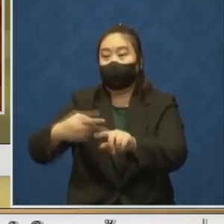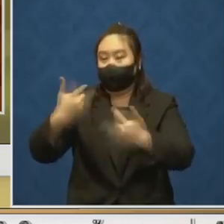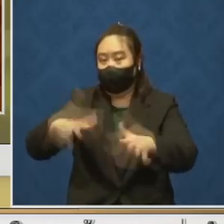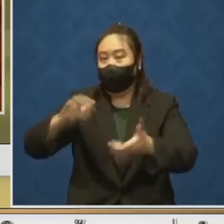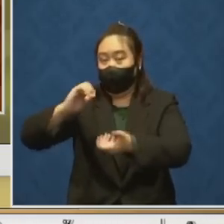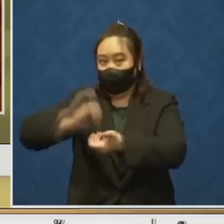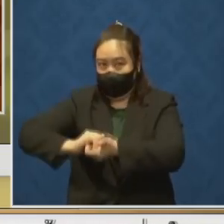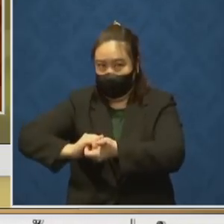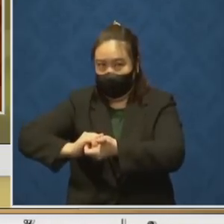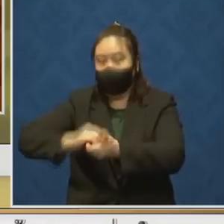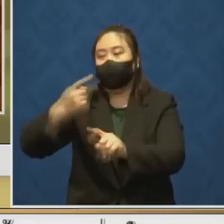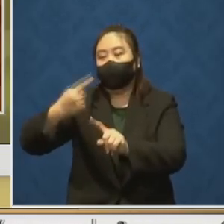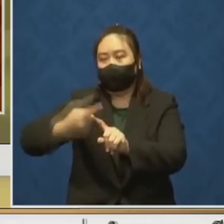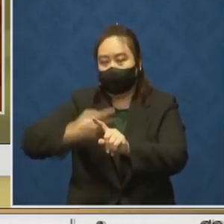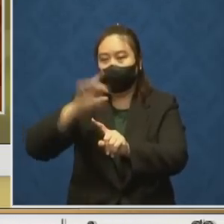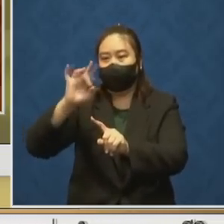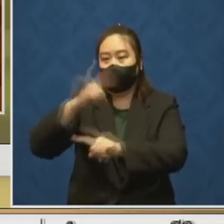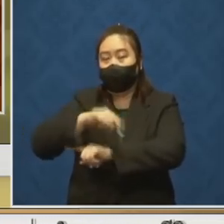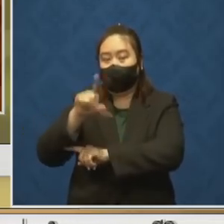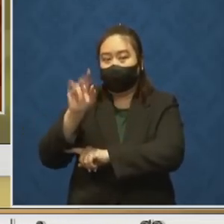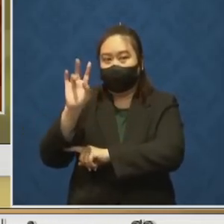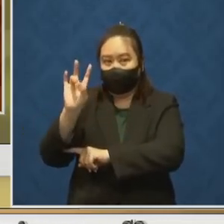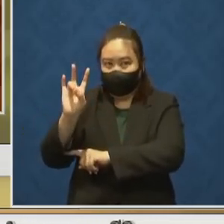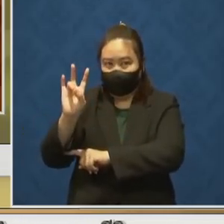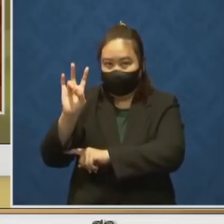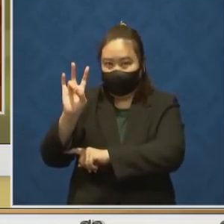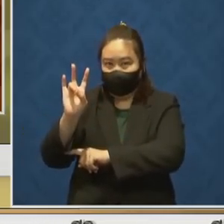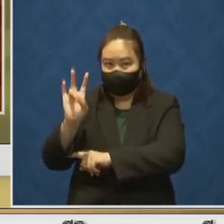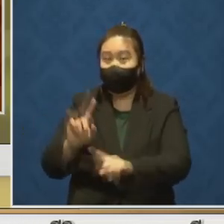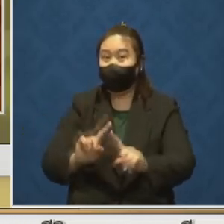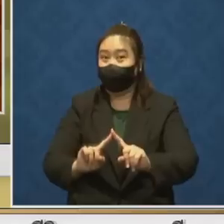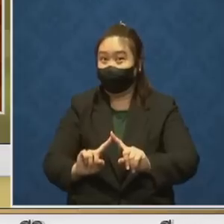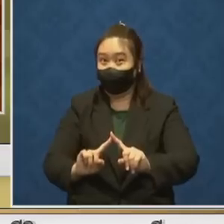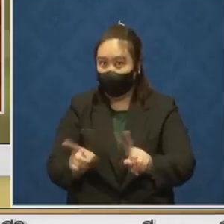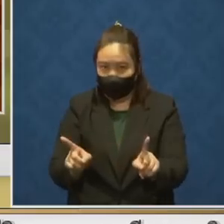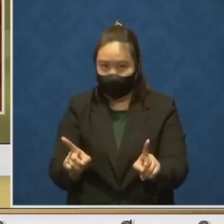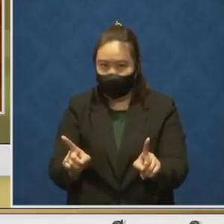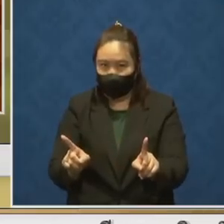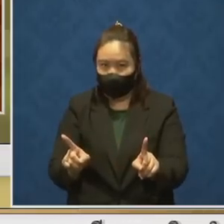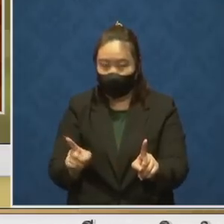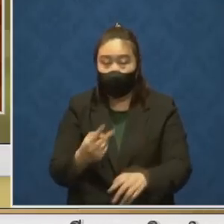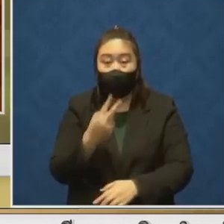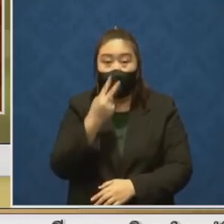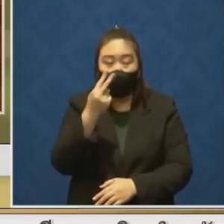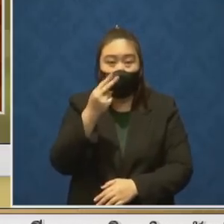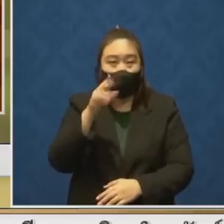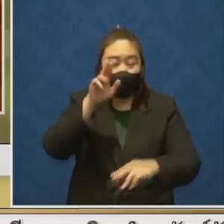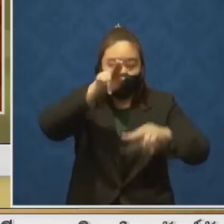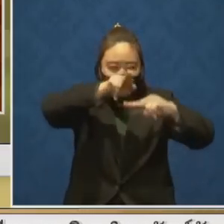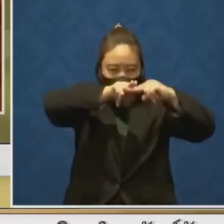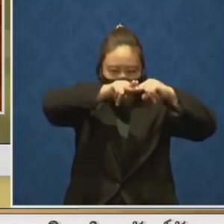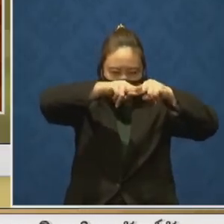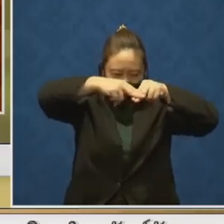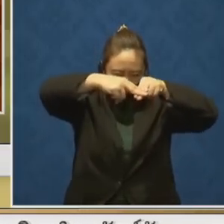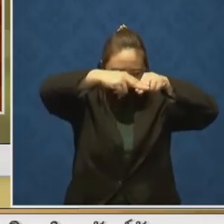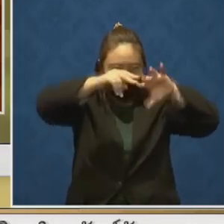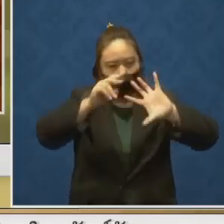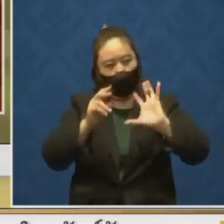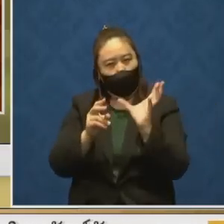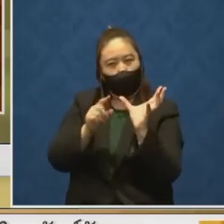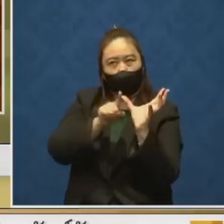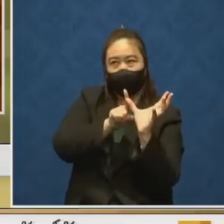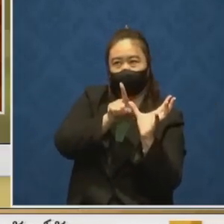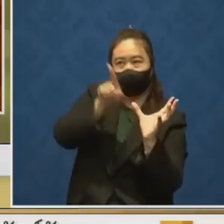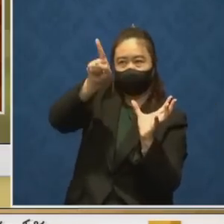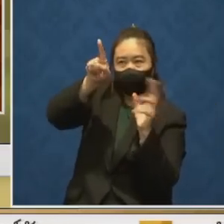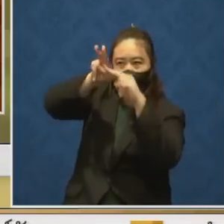คือในวที่ 27 ส่หาคม 64แต่ท่านประทานค่ะเมื่อดูภาพถ่ายจากดาวเทียมค่ะเราจะ